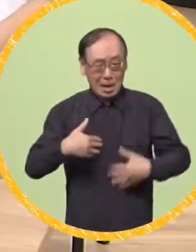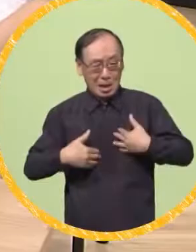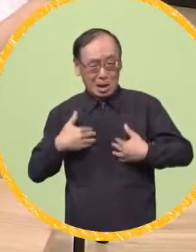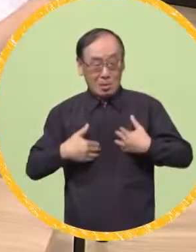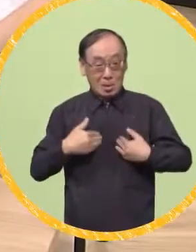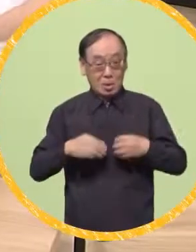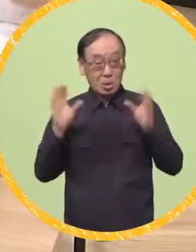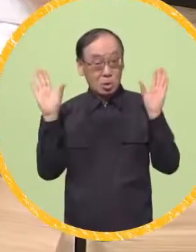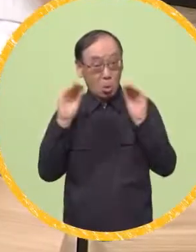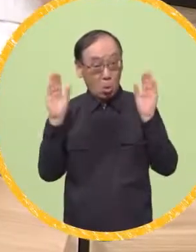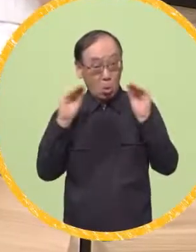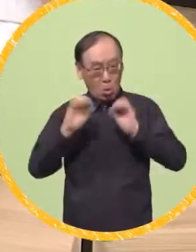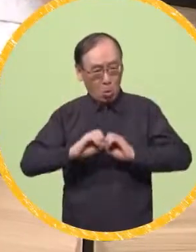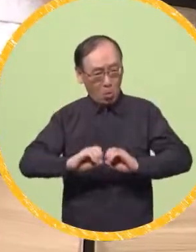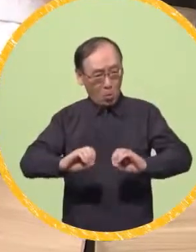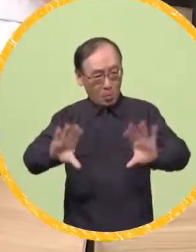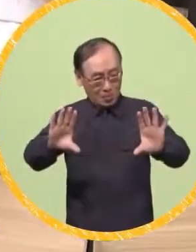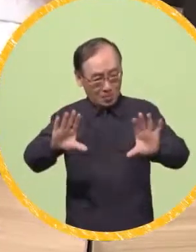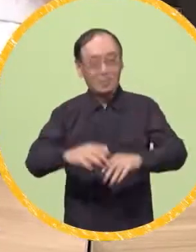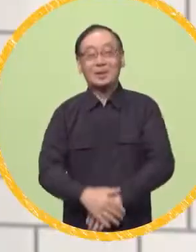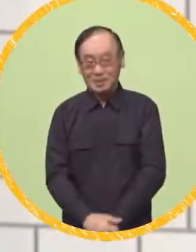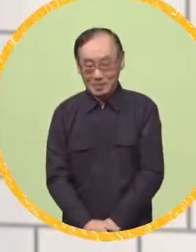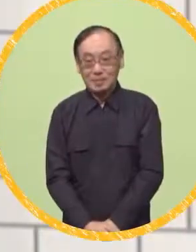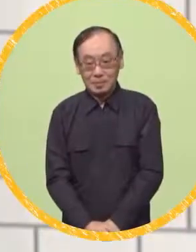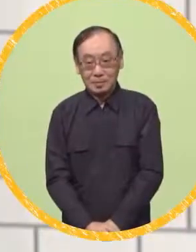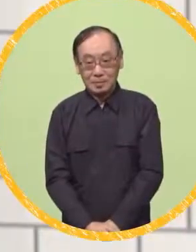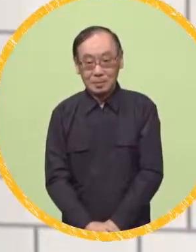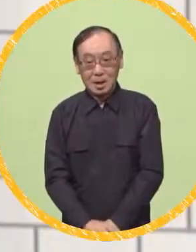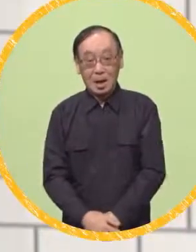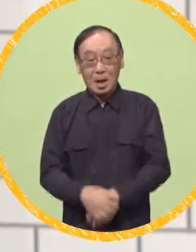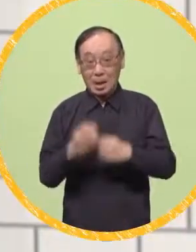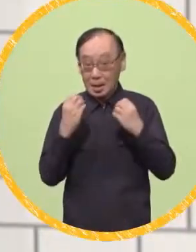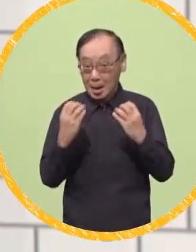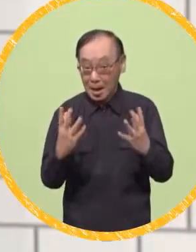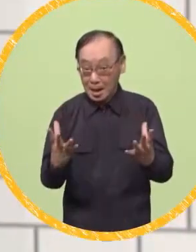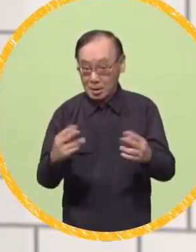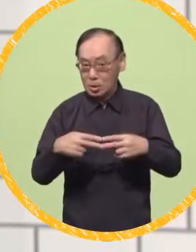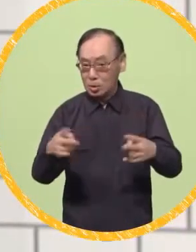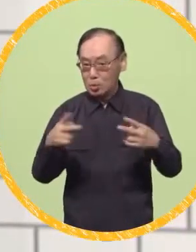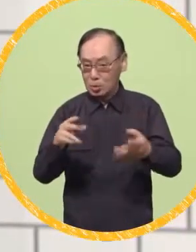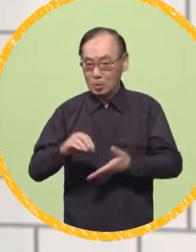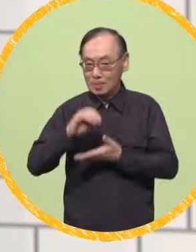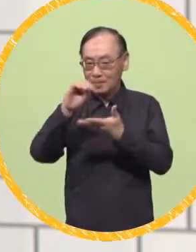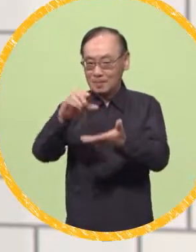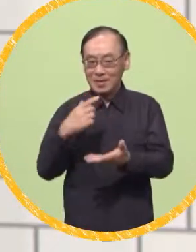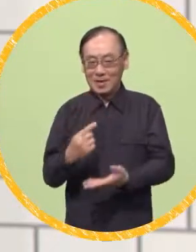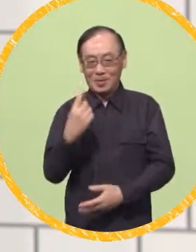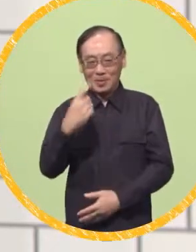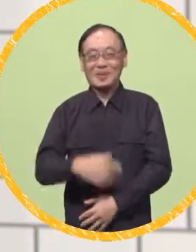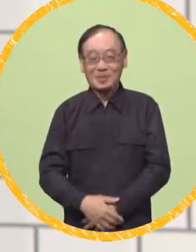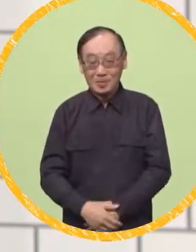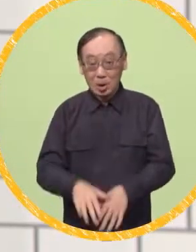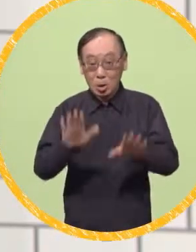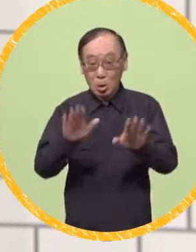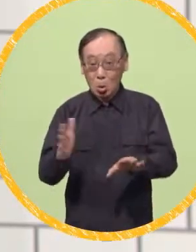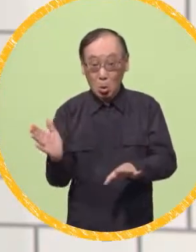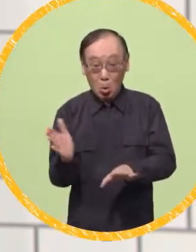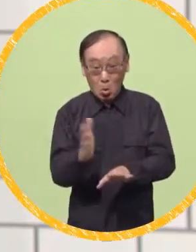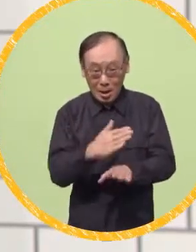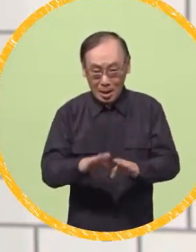情報アワーお届けしまー楽しみほんとなニュースをね色々たをお伝えしたいと思います今日からいよいよ